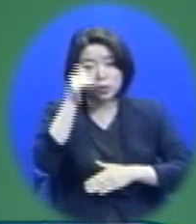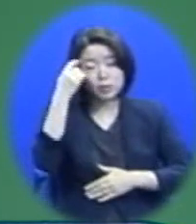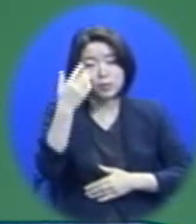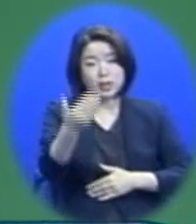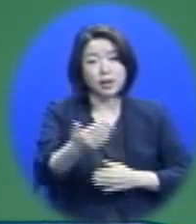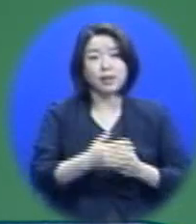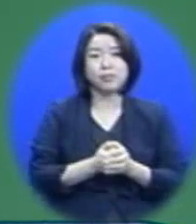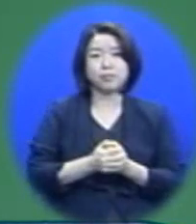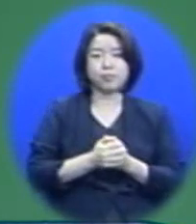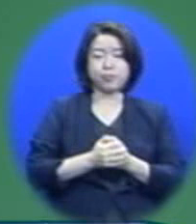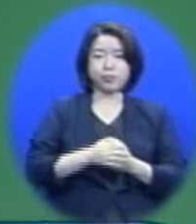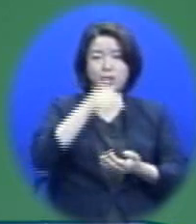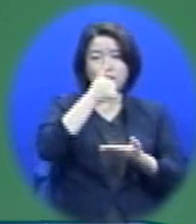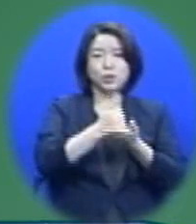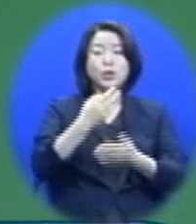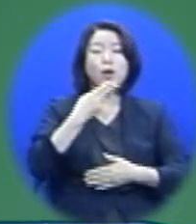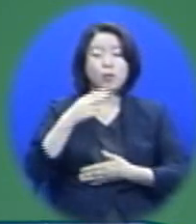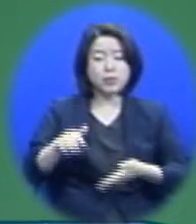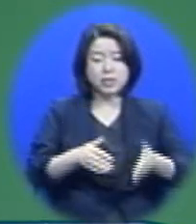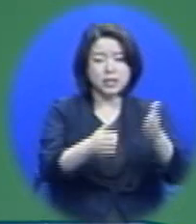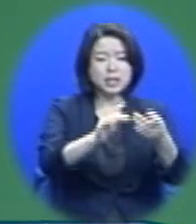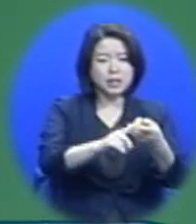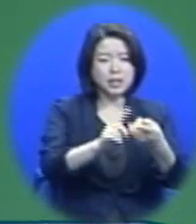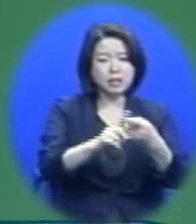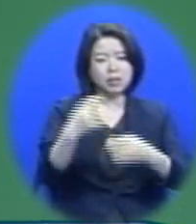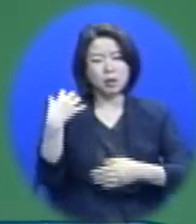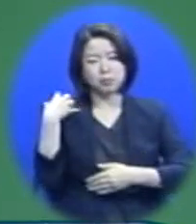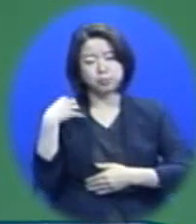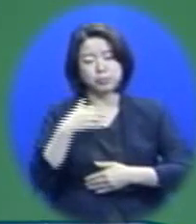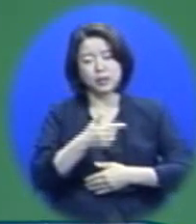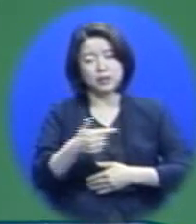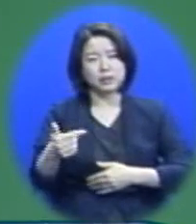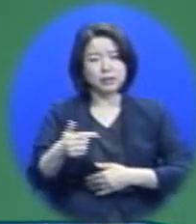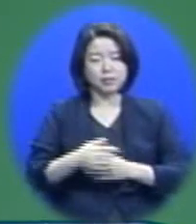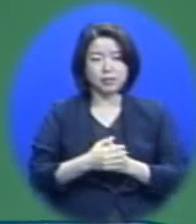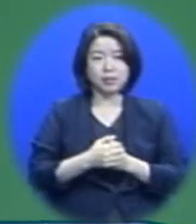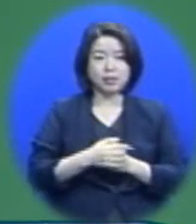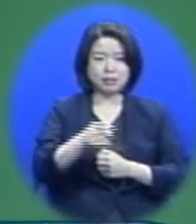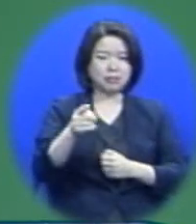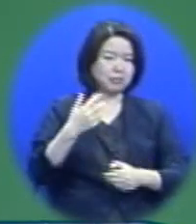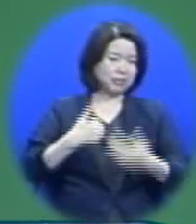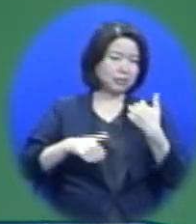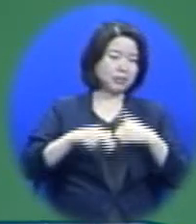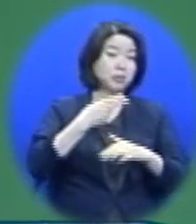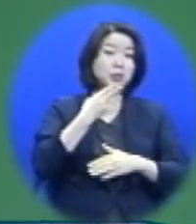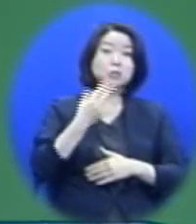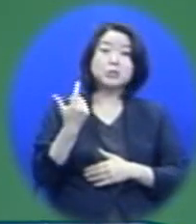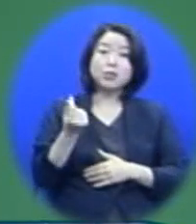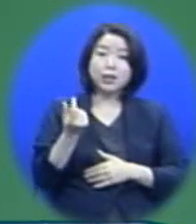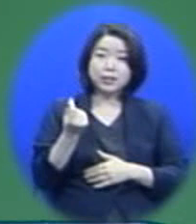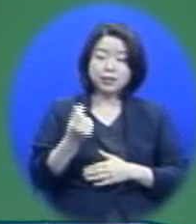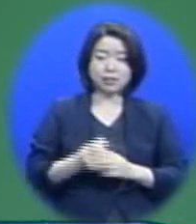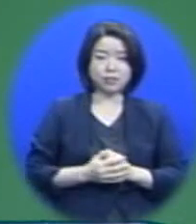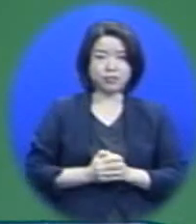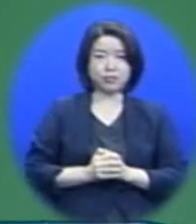흠없는 길에 대해서는 부담스러워하더래요. 그건 너무 재미없는 삶이에요.